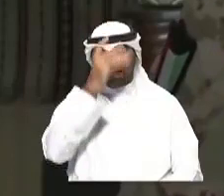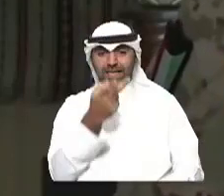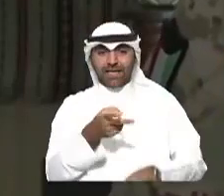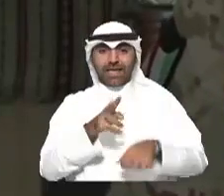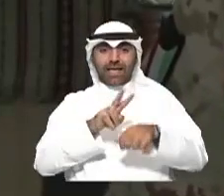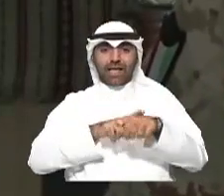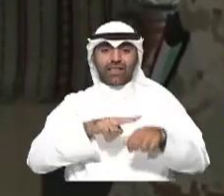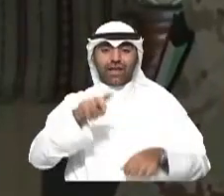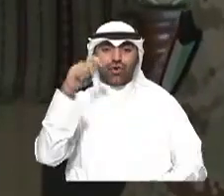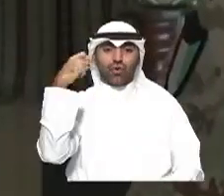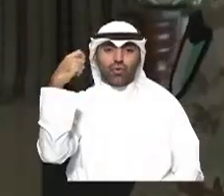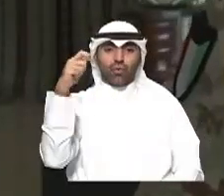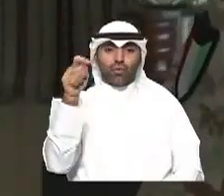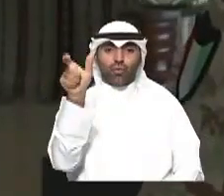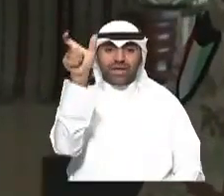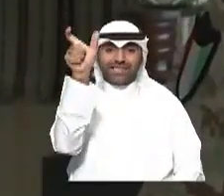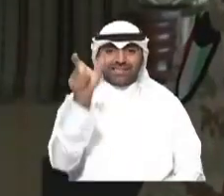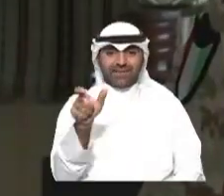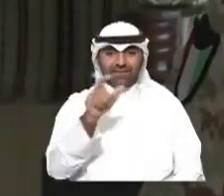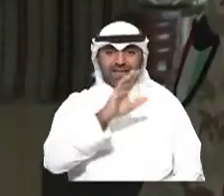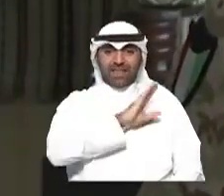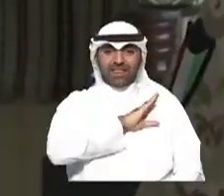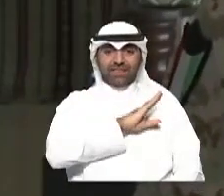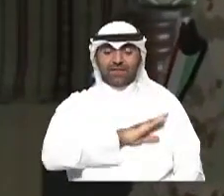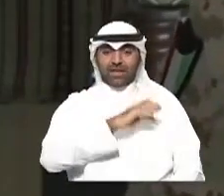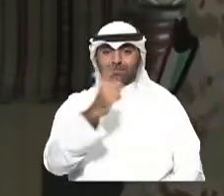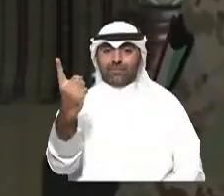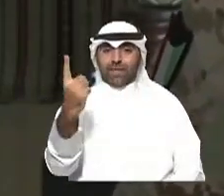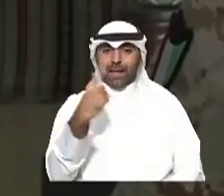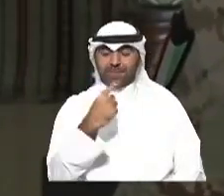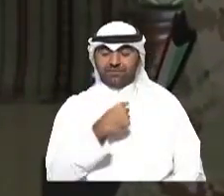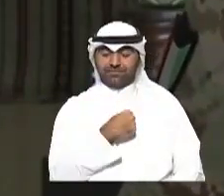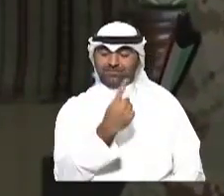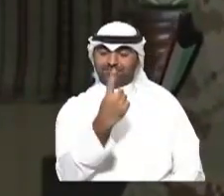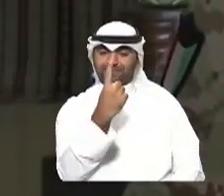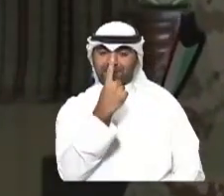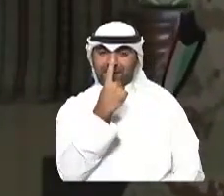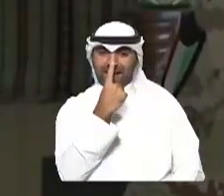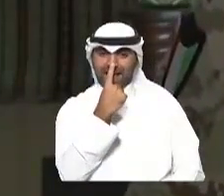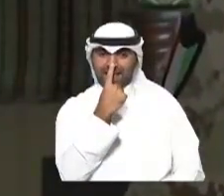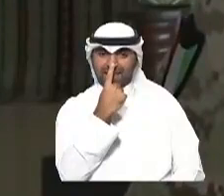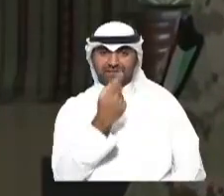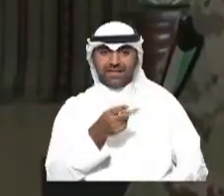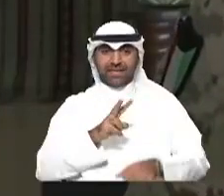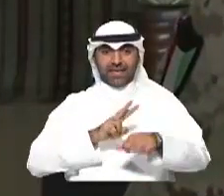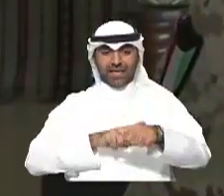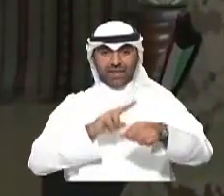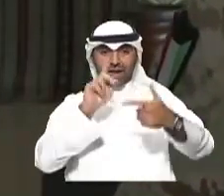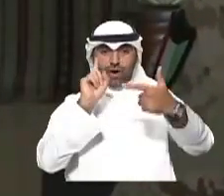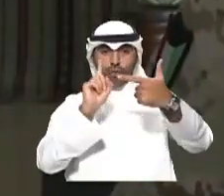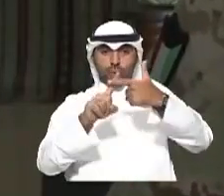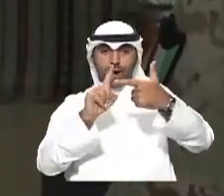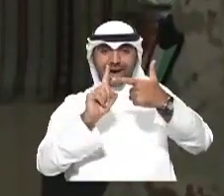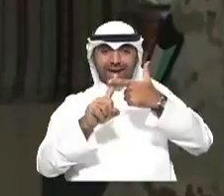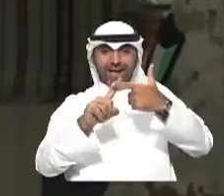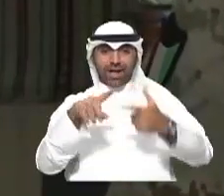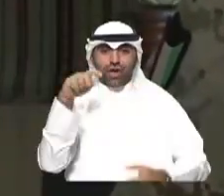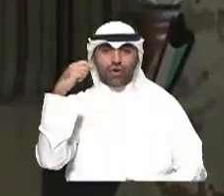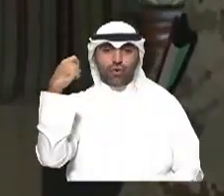الدفاع وكذلك من سيدي سعادة رئيس أركان بتدليل وتسهيل